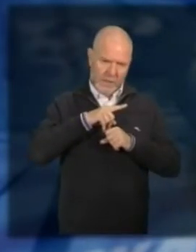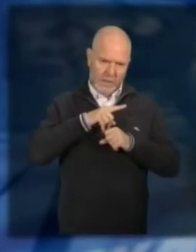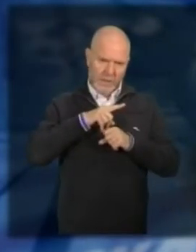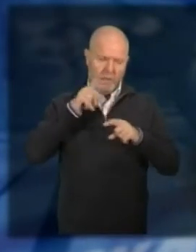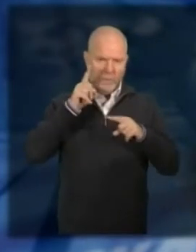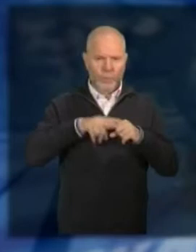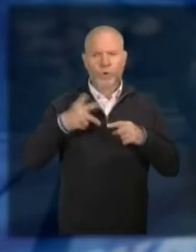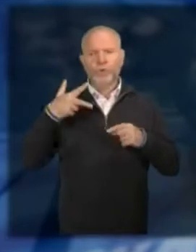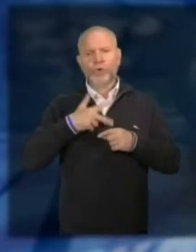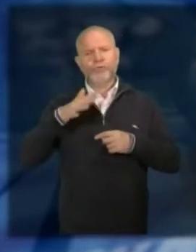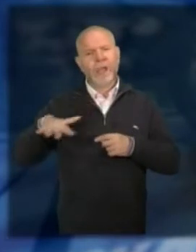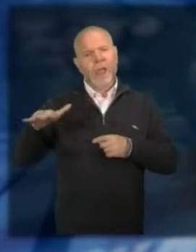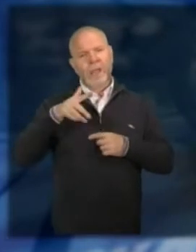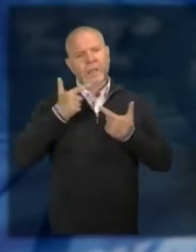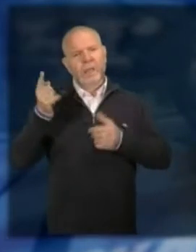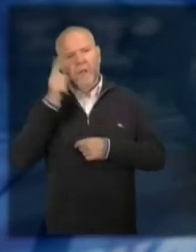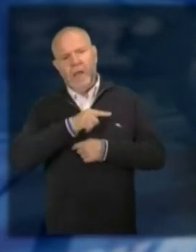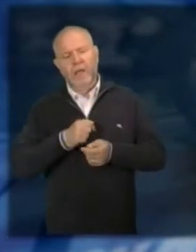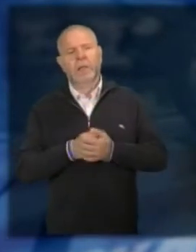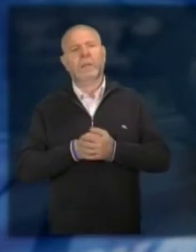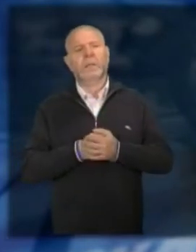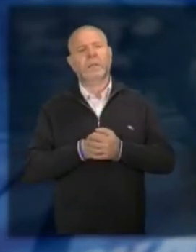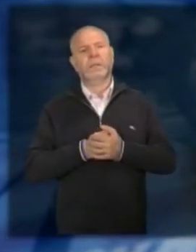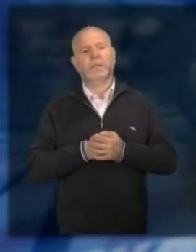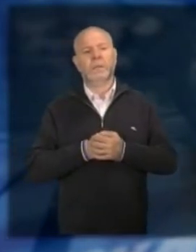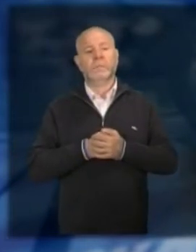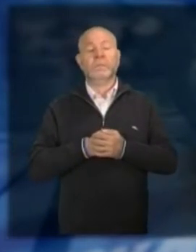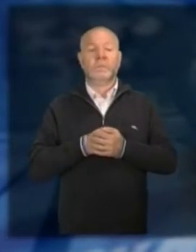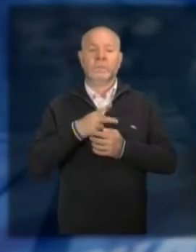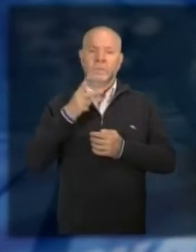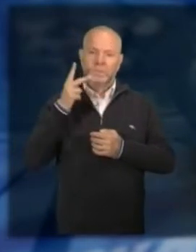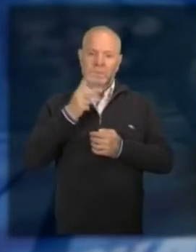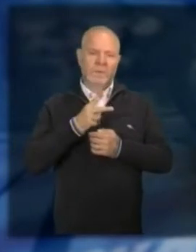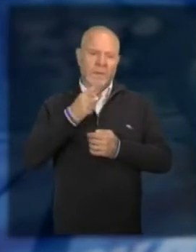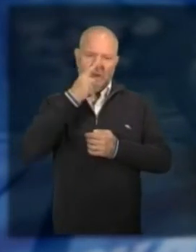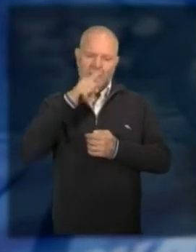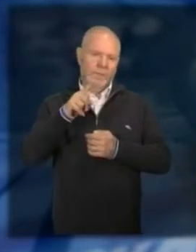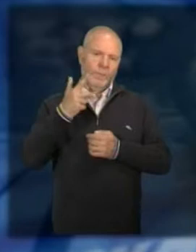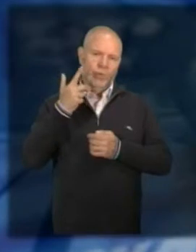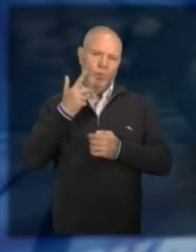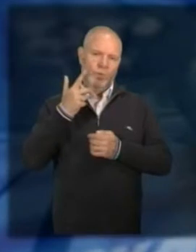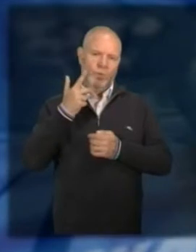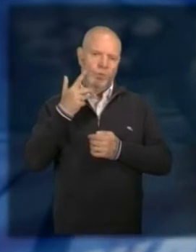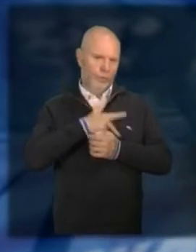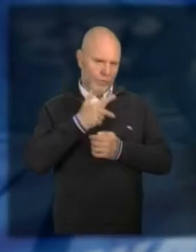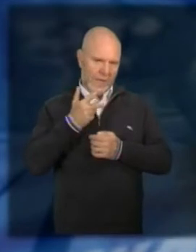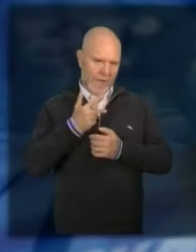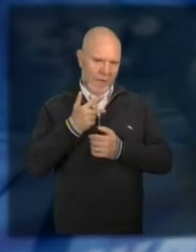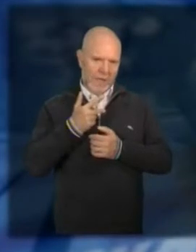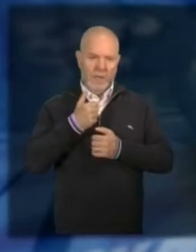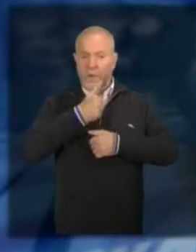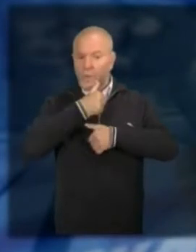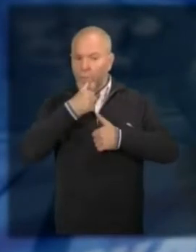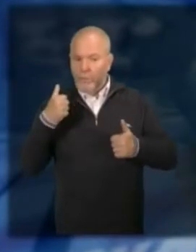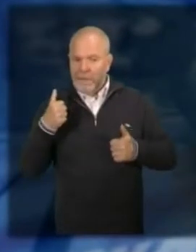di natura sociale. Per i ragazzi è principalmente una problematica di natura sociale, quindi gli eccessi alcolici portano